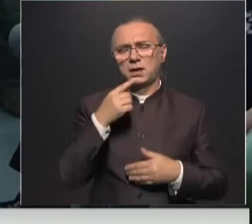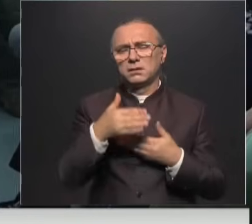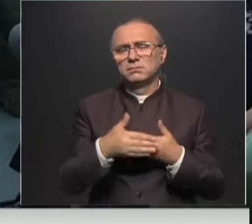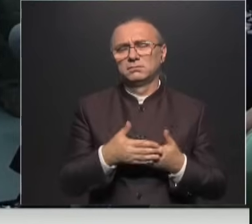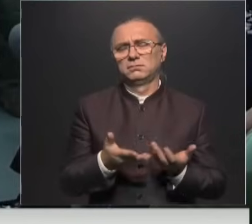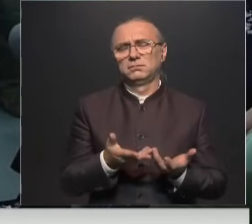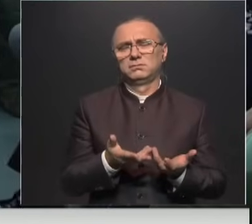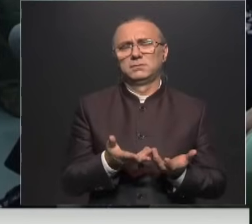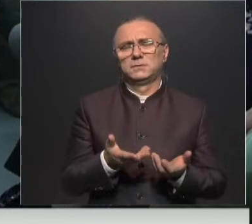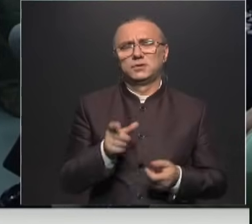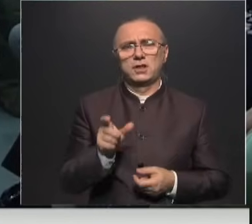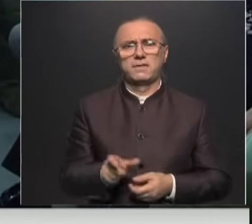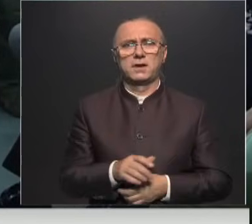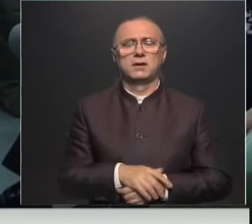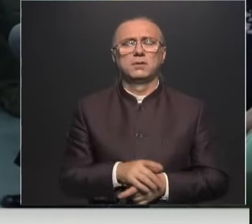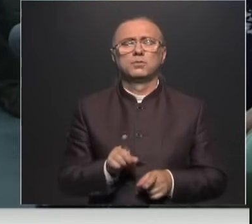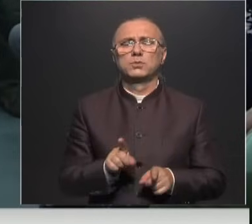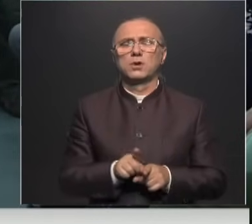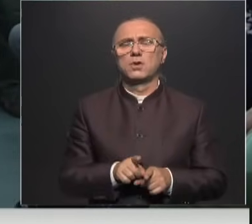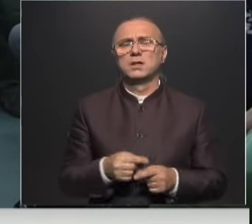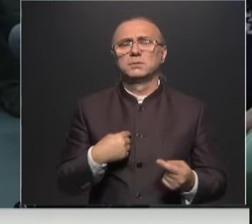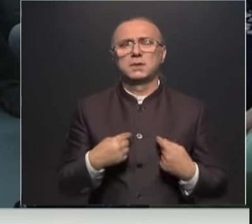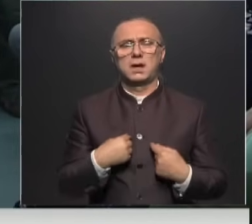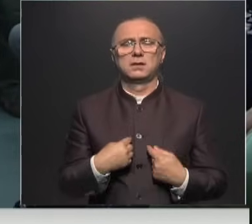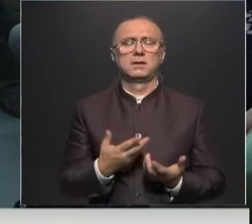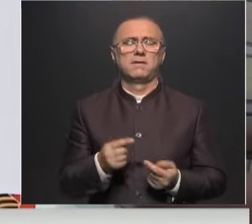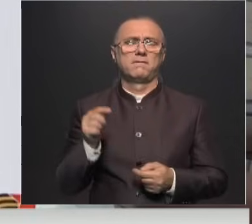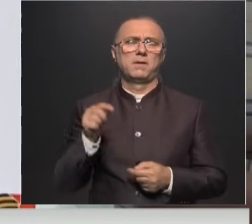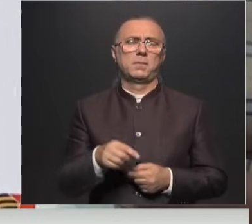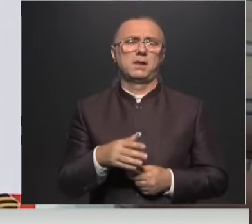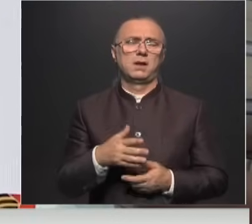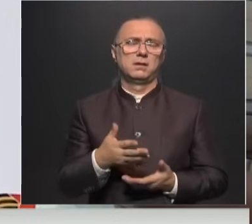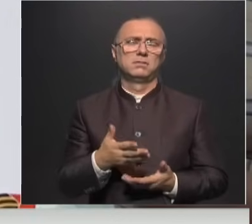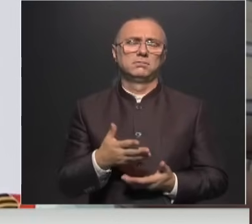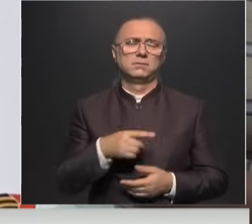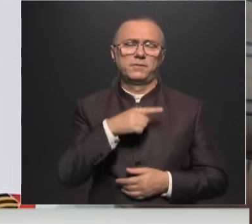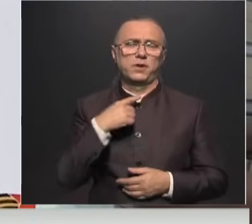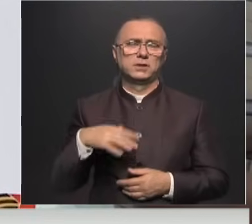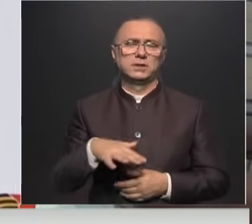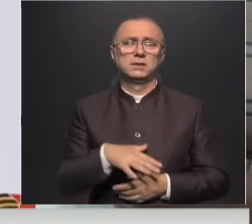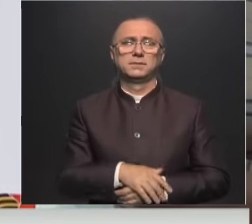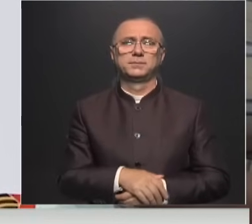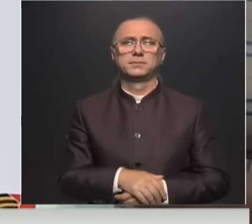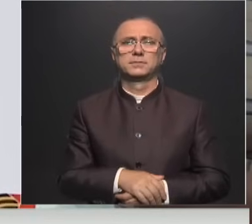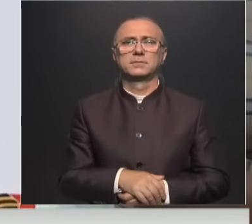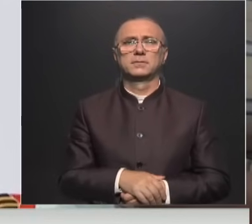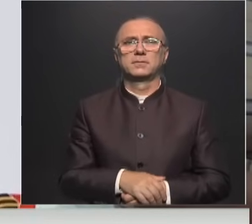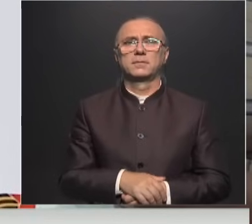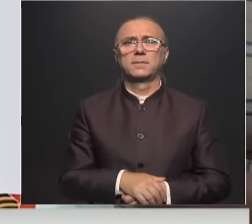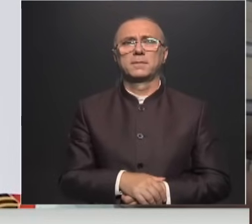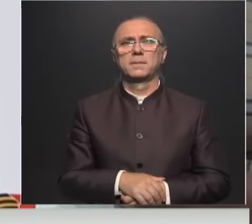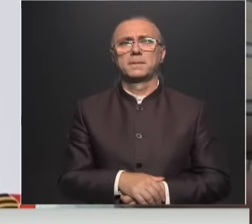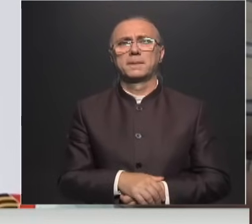тяжкое испытание выпало на долю нашего Отечества, нашего народа. Почему, понятно, никому не нужна большая,